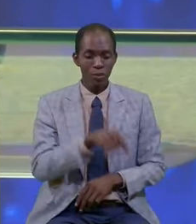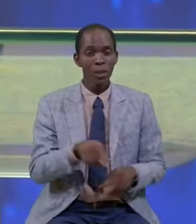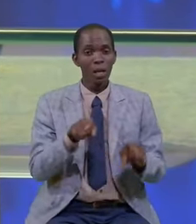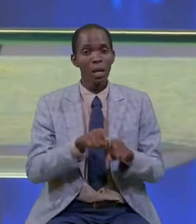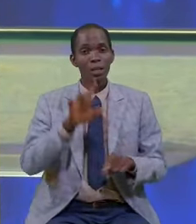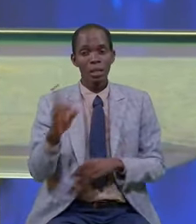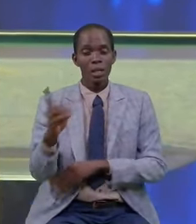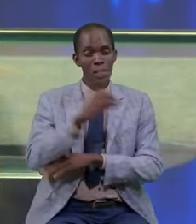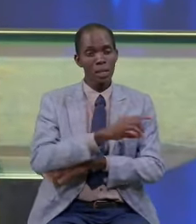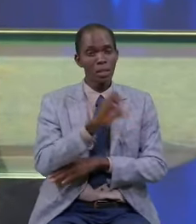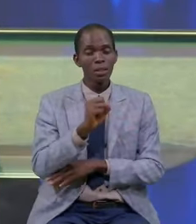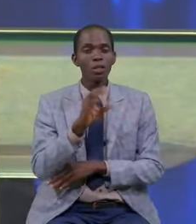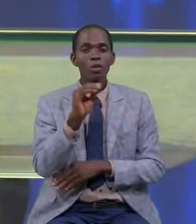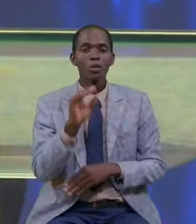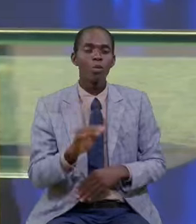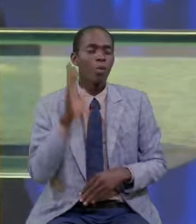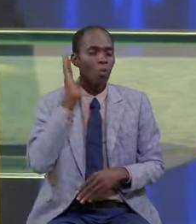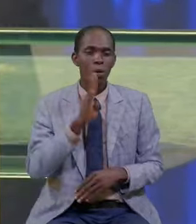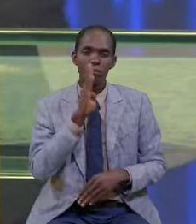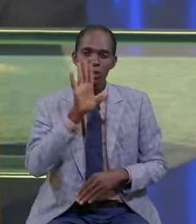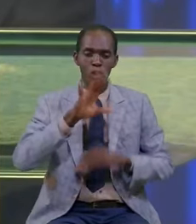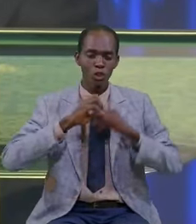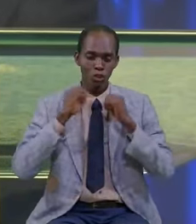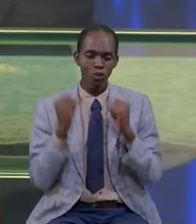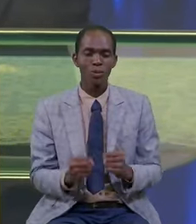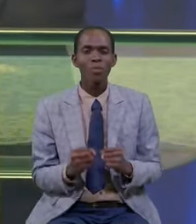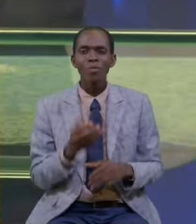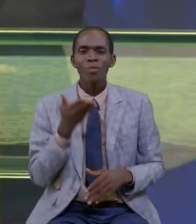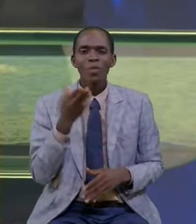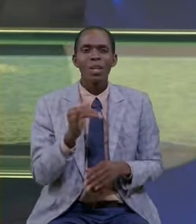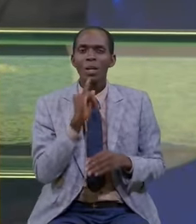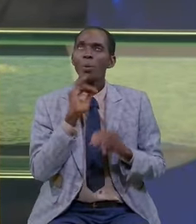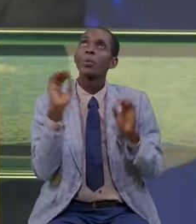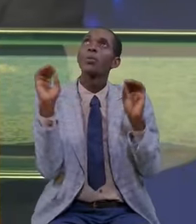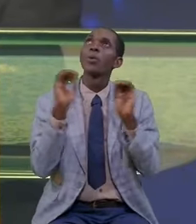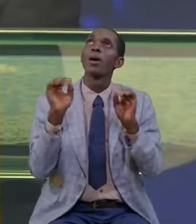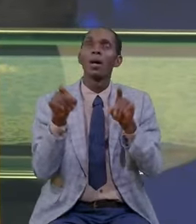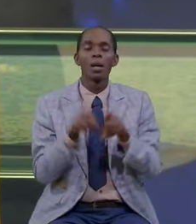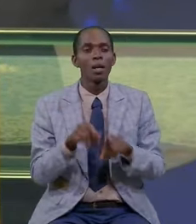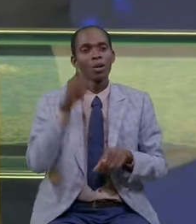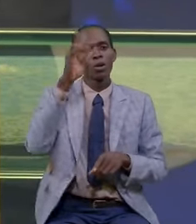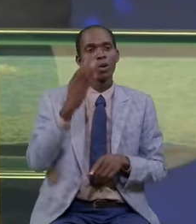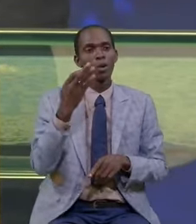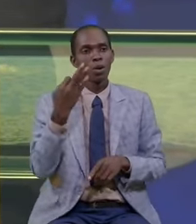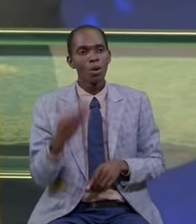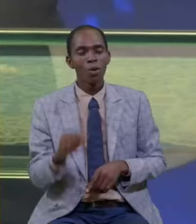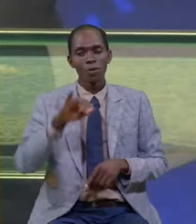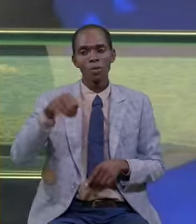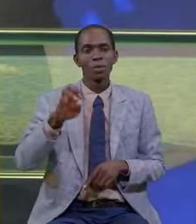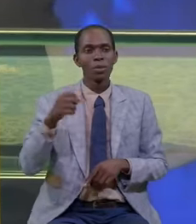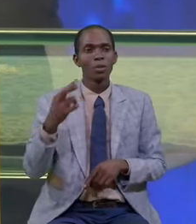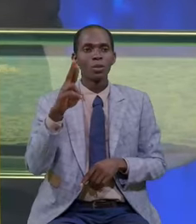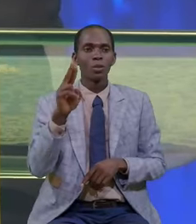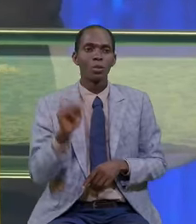Et que ta vigueur dure autant que tes jours. Nul n'est semblable au Dieu d'Israël. Les